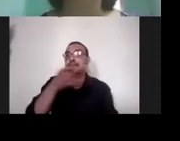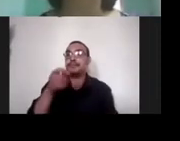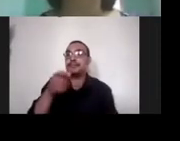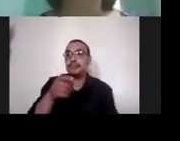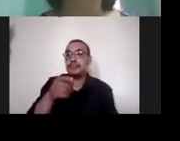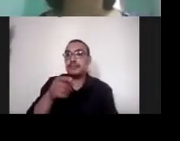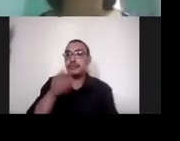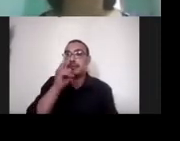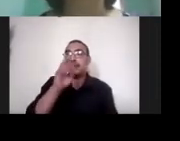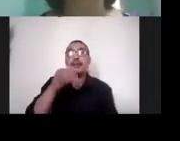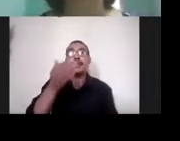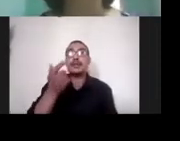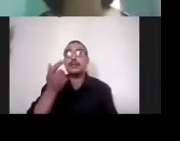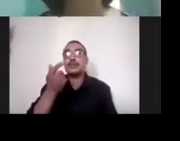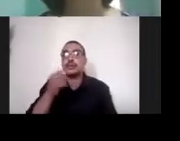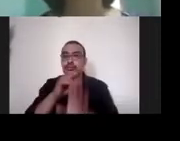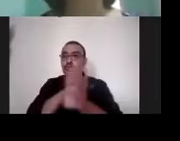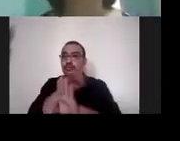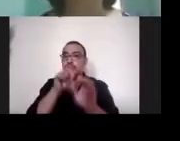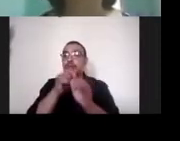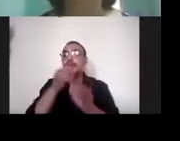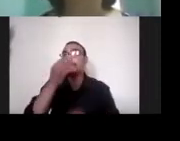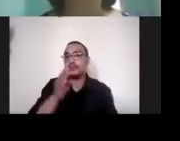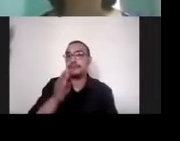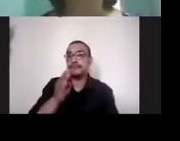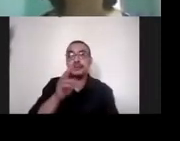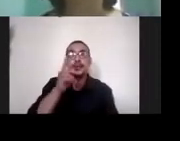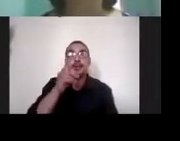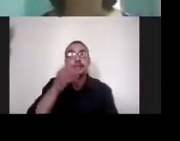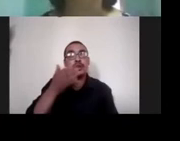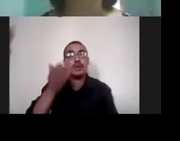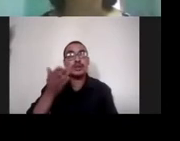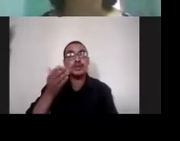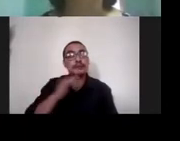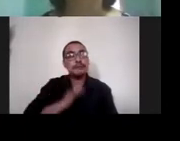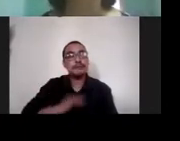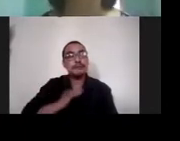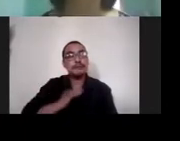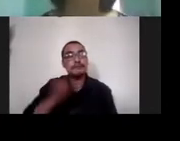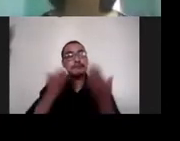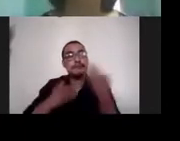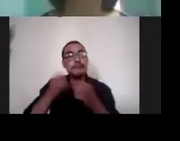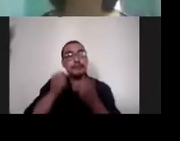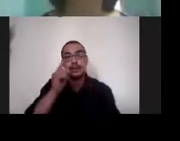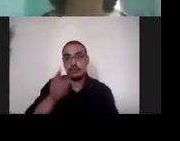भनेको रणनीति चाहिँ बनाउनु पर्ने हुन्छ है के सधैँ तपाईँ हिंसा सहेर बस्ने हो त होइन हिंसा सहेर बस्ने हो